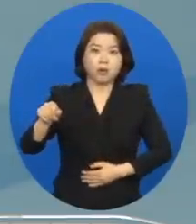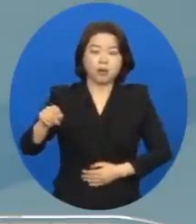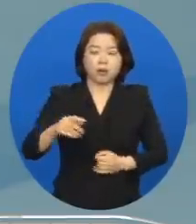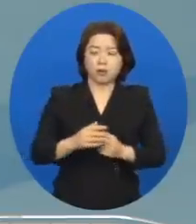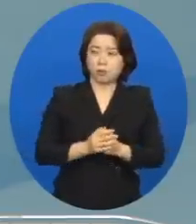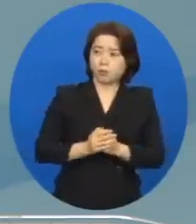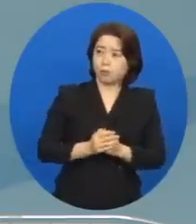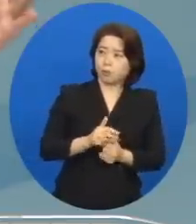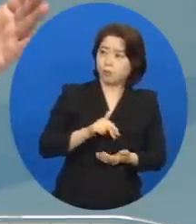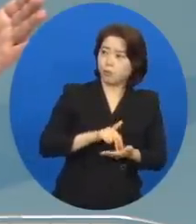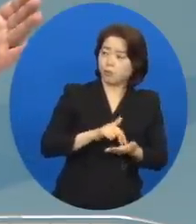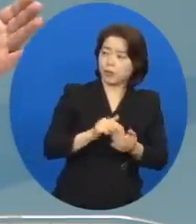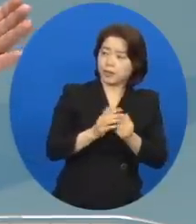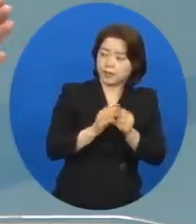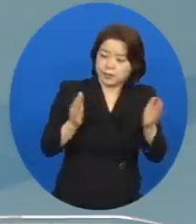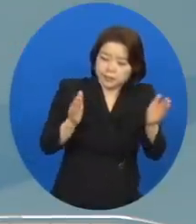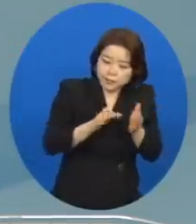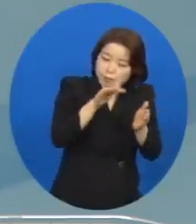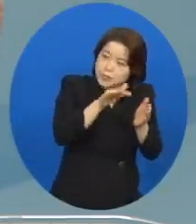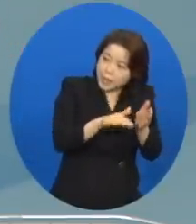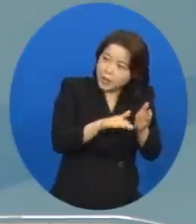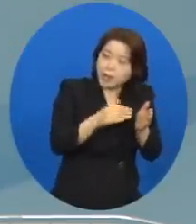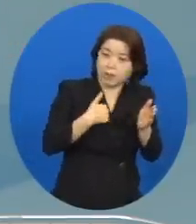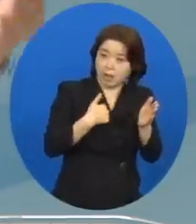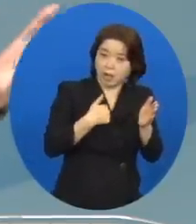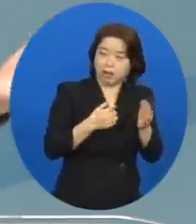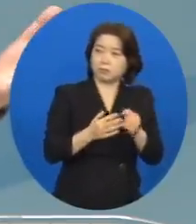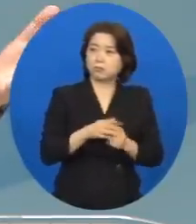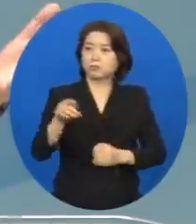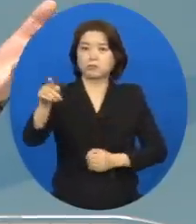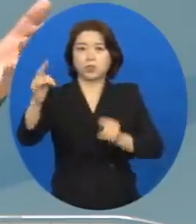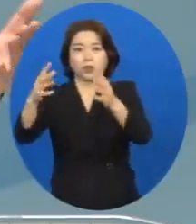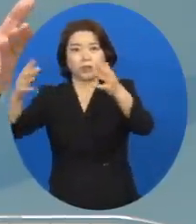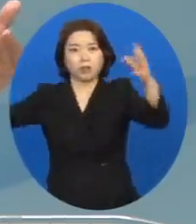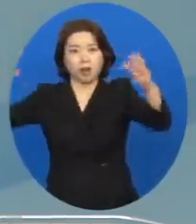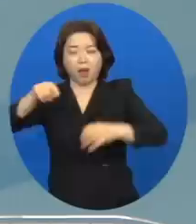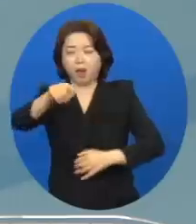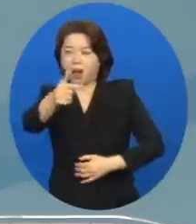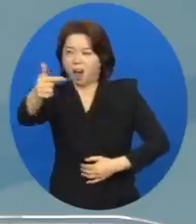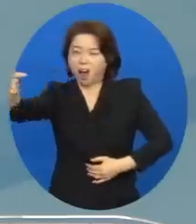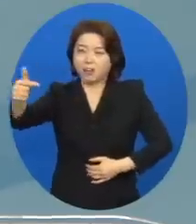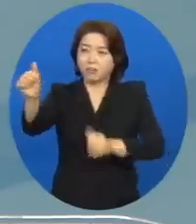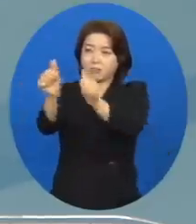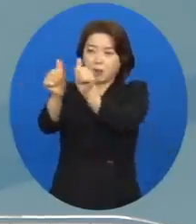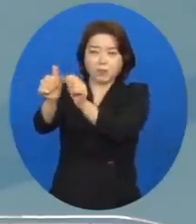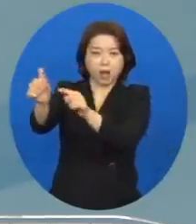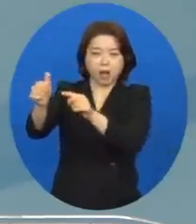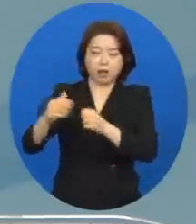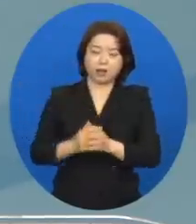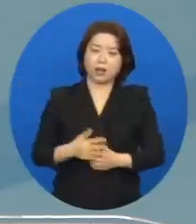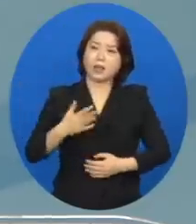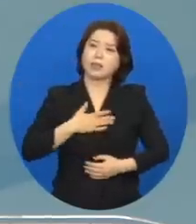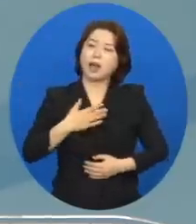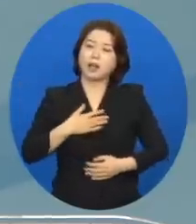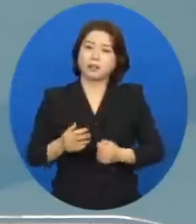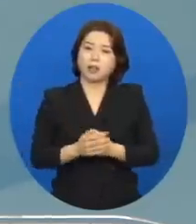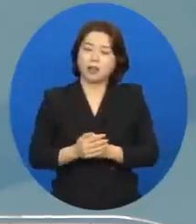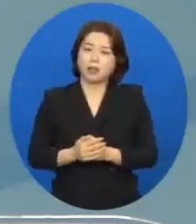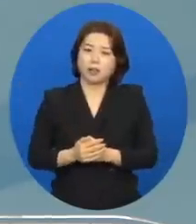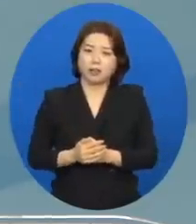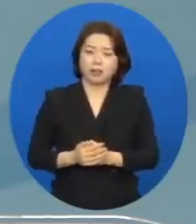김요한 선교사님이 체구가 작으신 분이에요. 근데 이 덩치가 큰 터키 남자가 그 자그마한 체구에